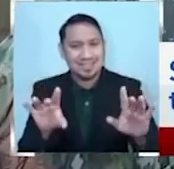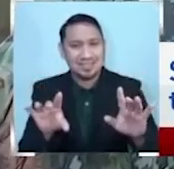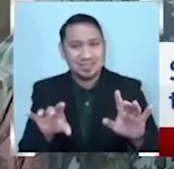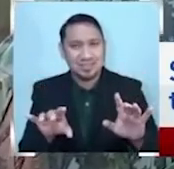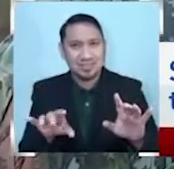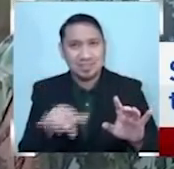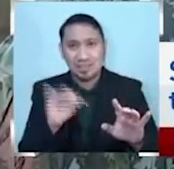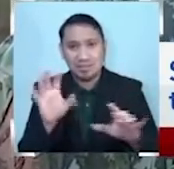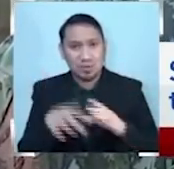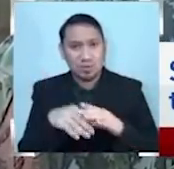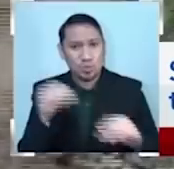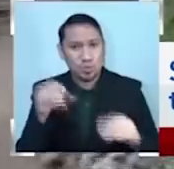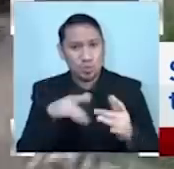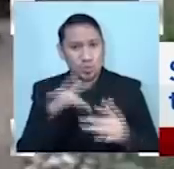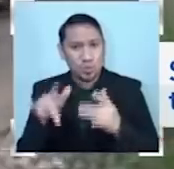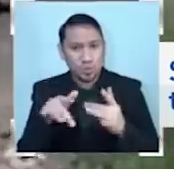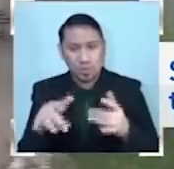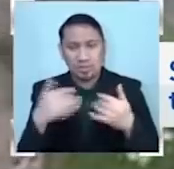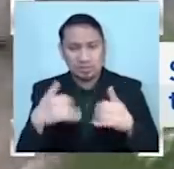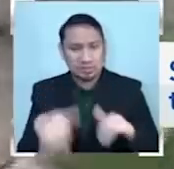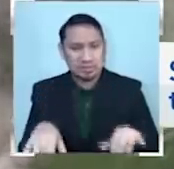sa paligid na naglilipana.